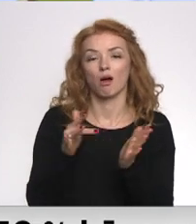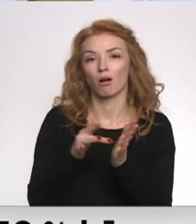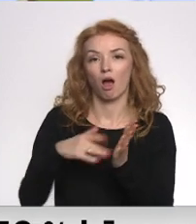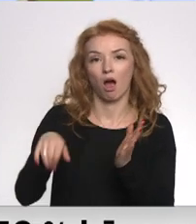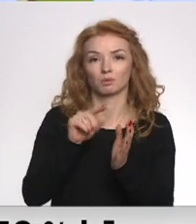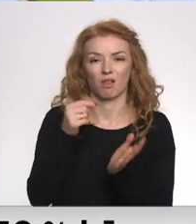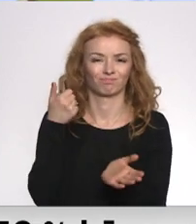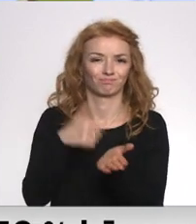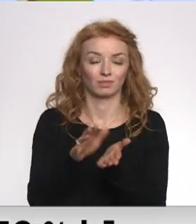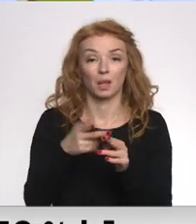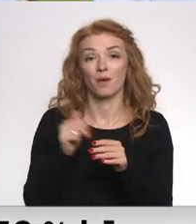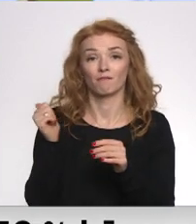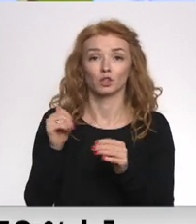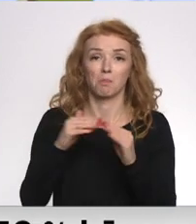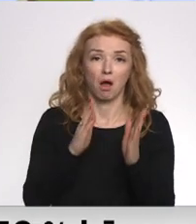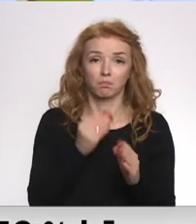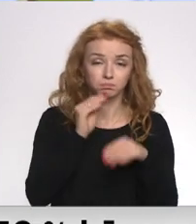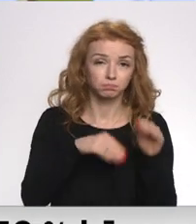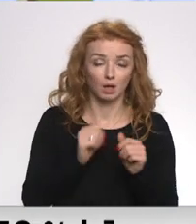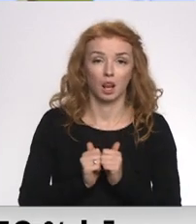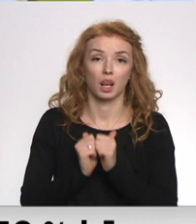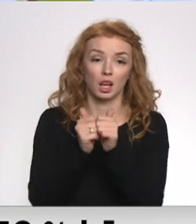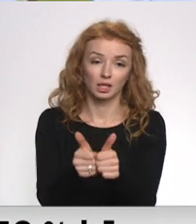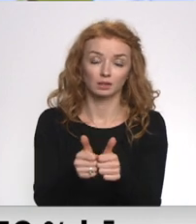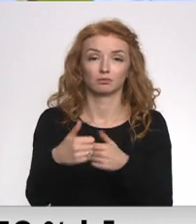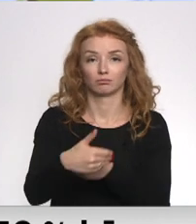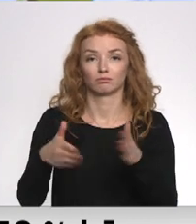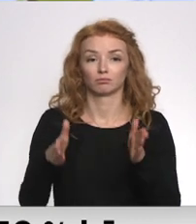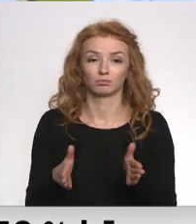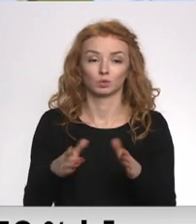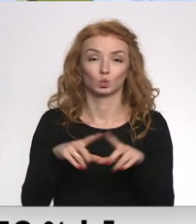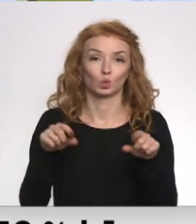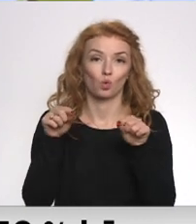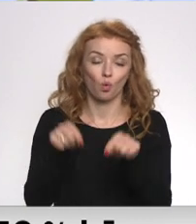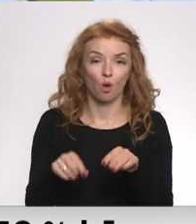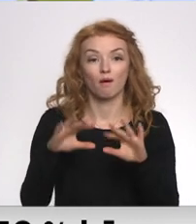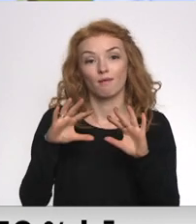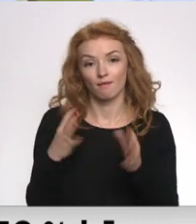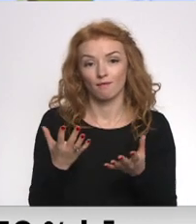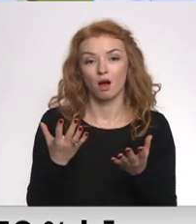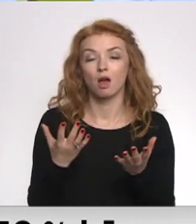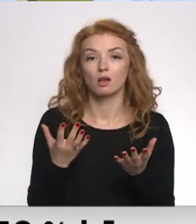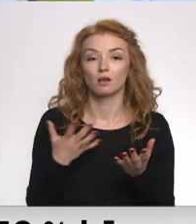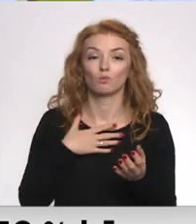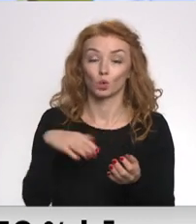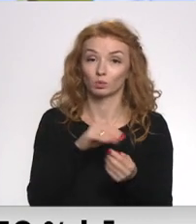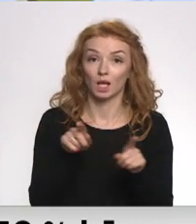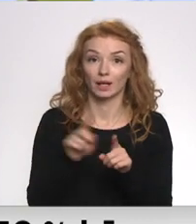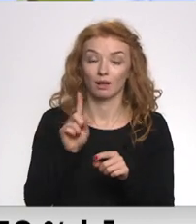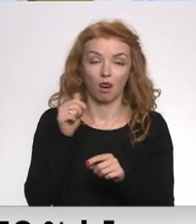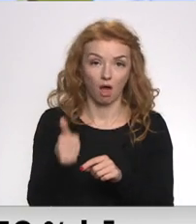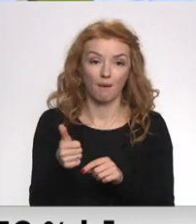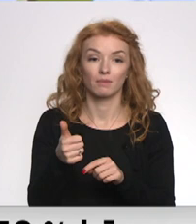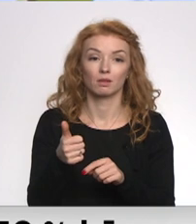atteicies, līdz ar to viņš ņem līdz pusdienas trauku, vai viņš iziet, mums tādā ziņā ir labi, mums